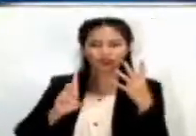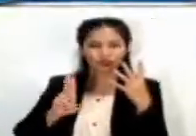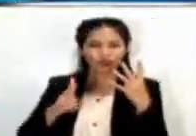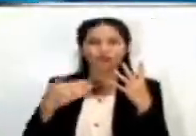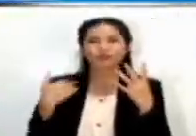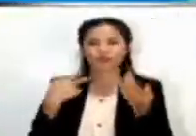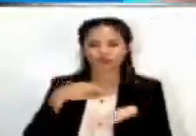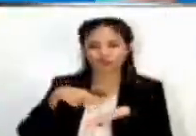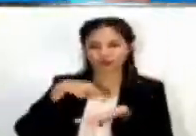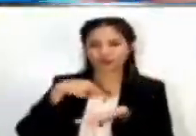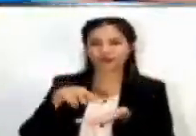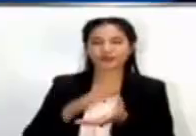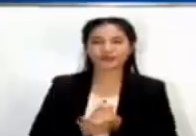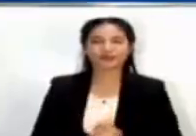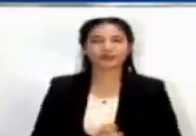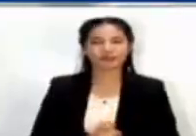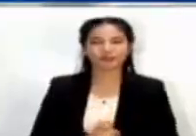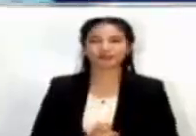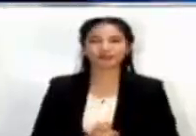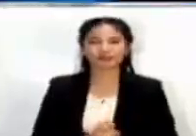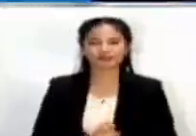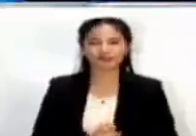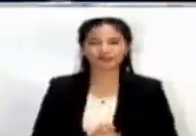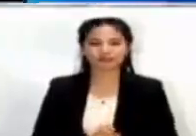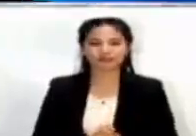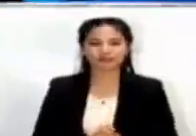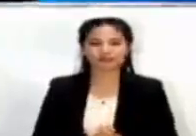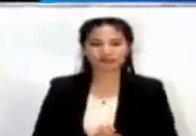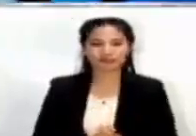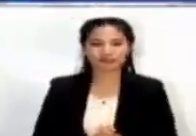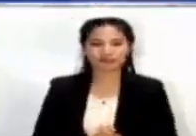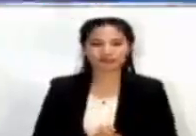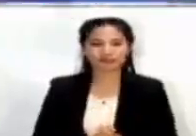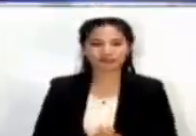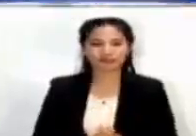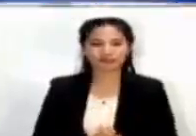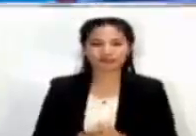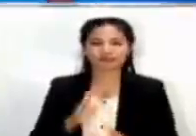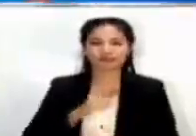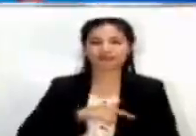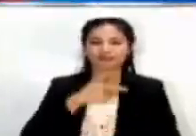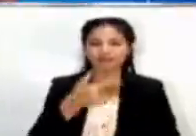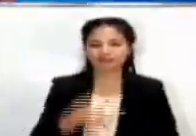Aubrey Carampel, GMA News.